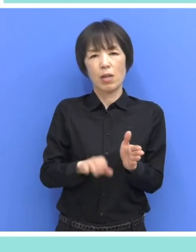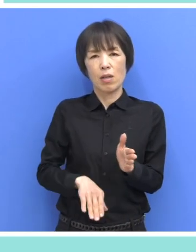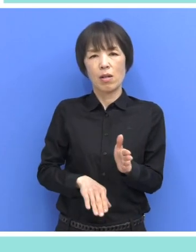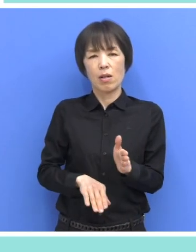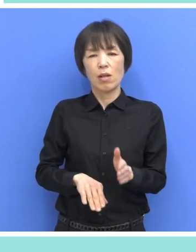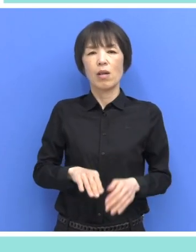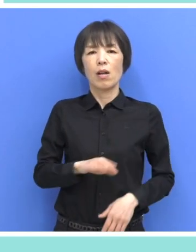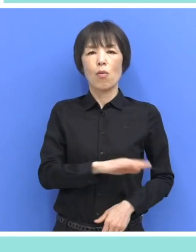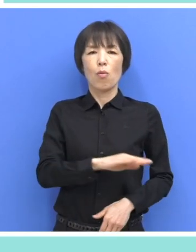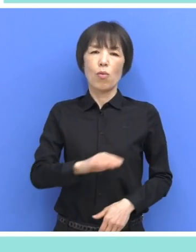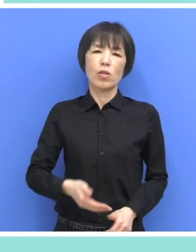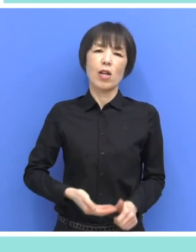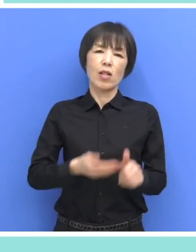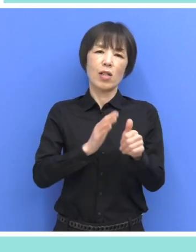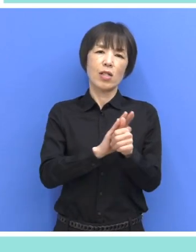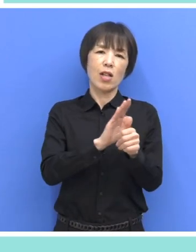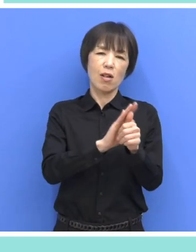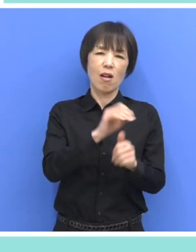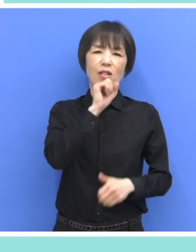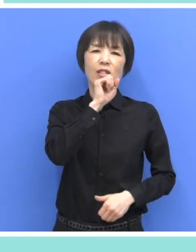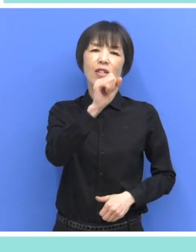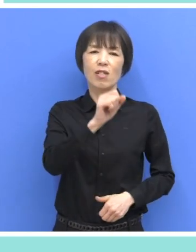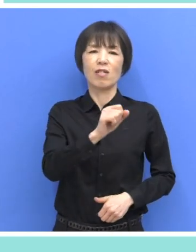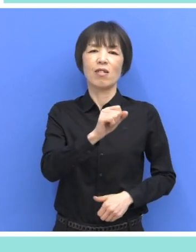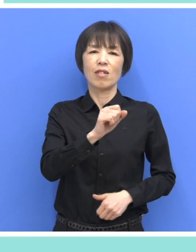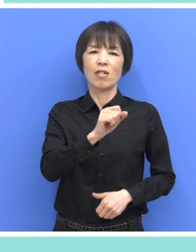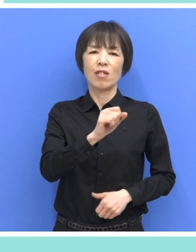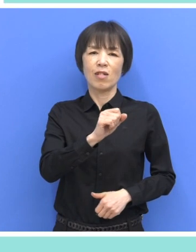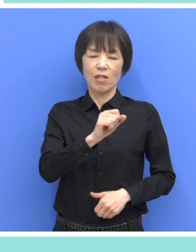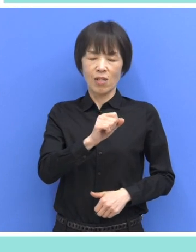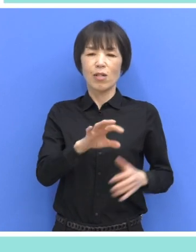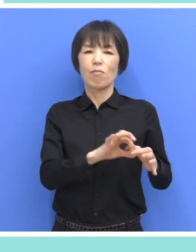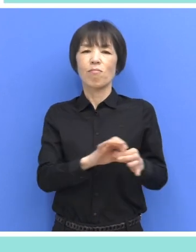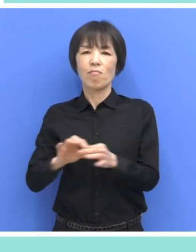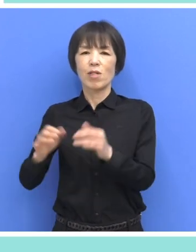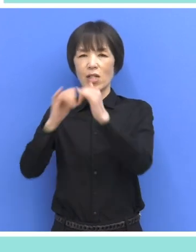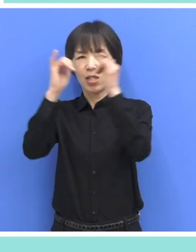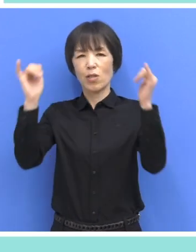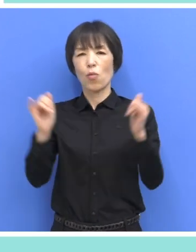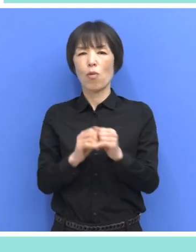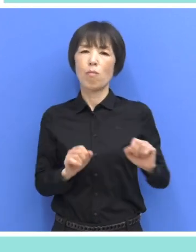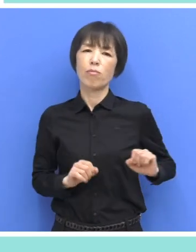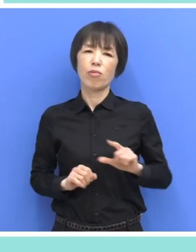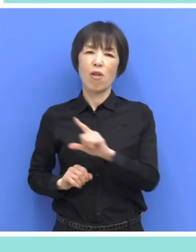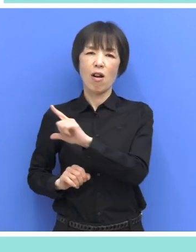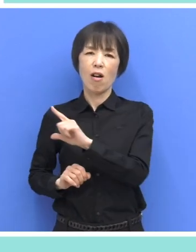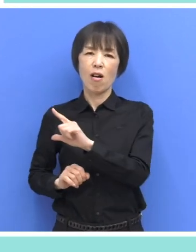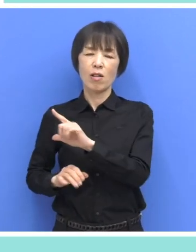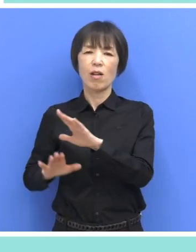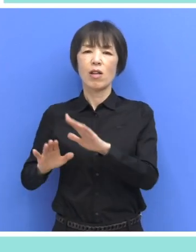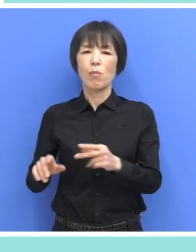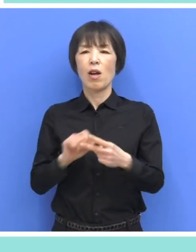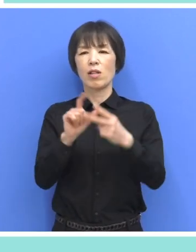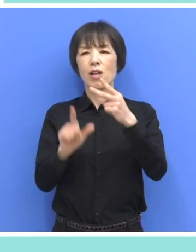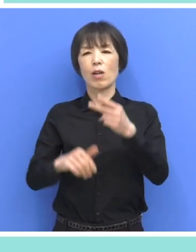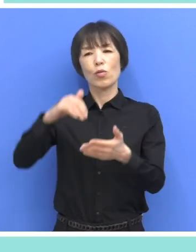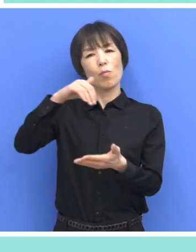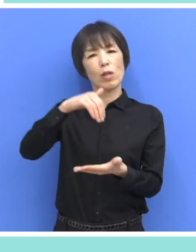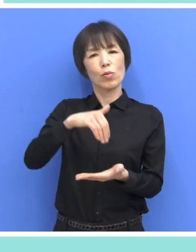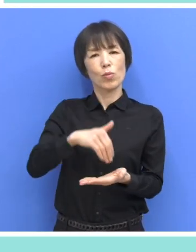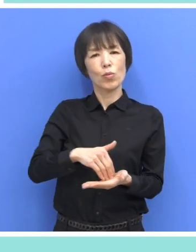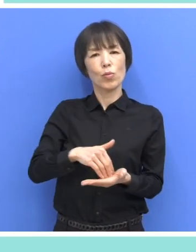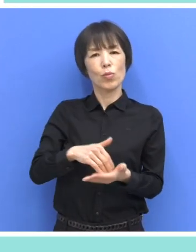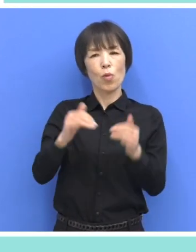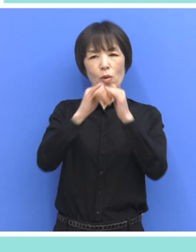大村市は子育て支援策が充実してますねということで、人口が増え続けてきました。で、今おかげさまで2月末の人口